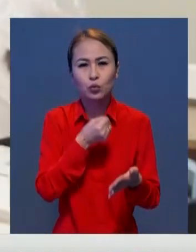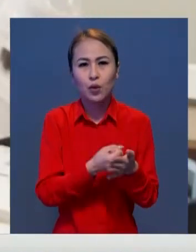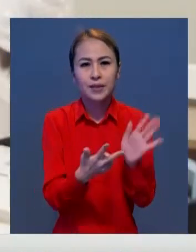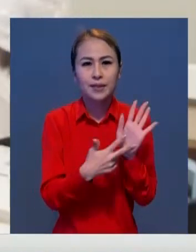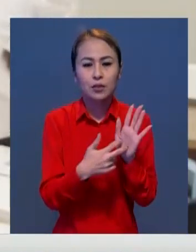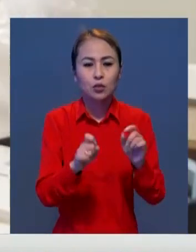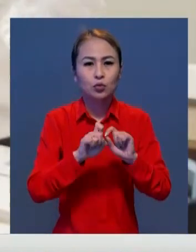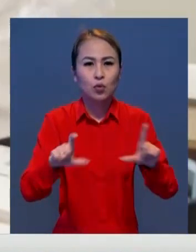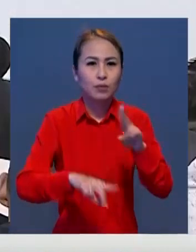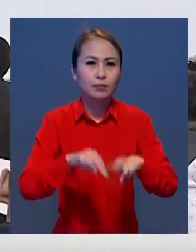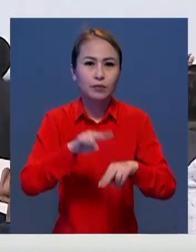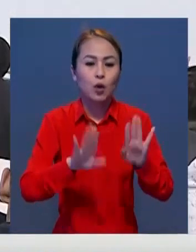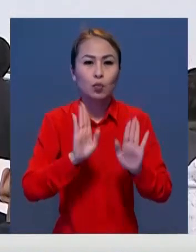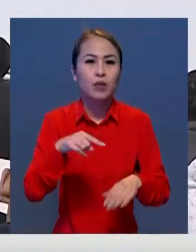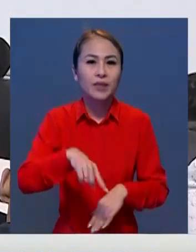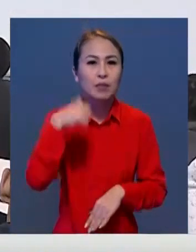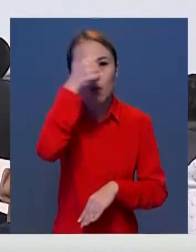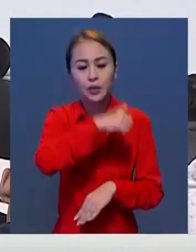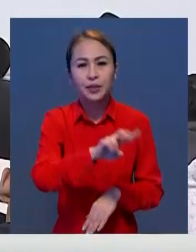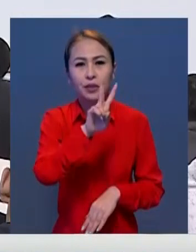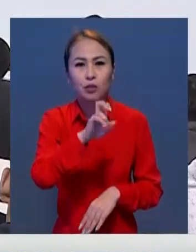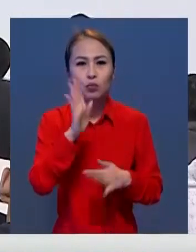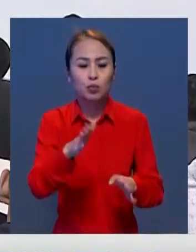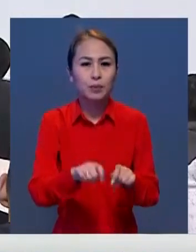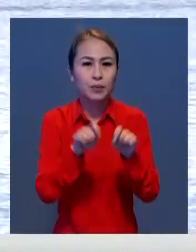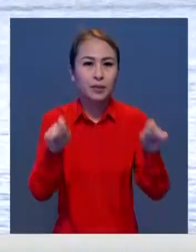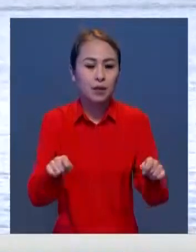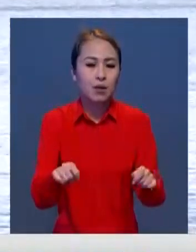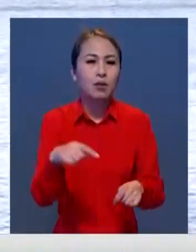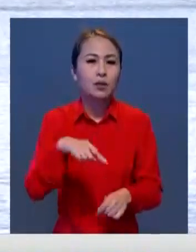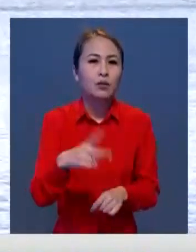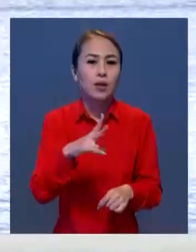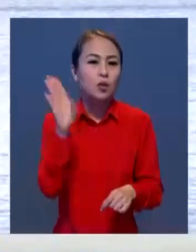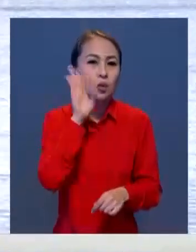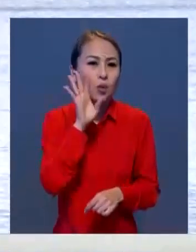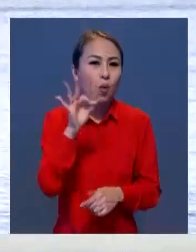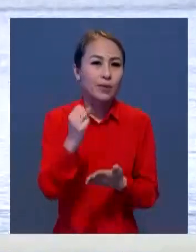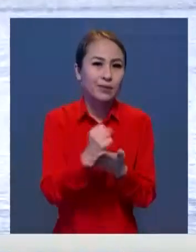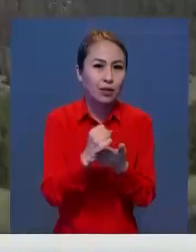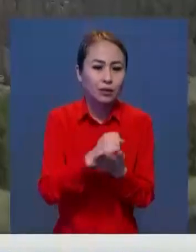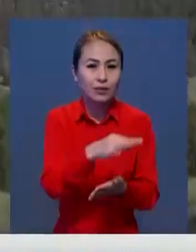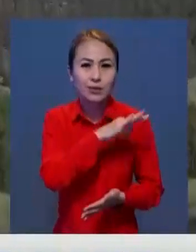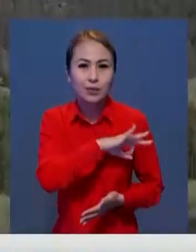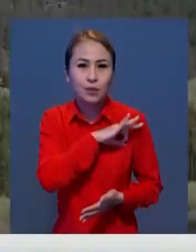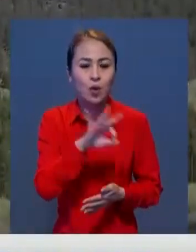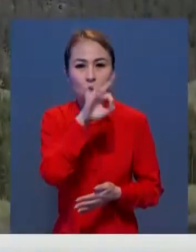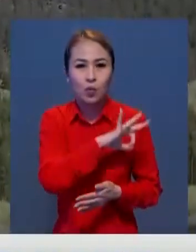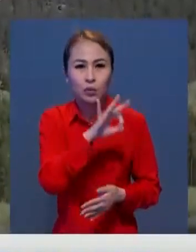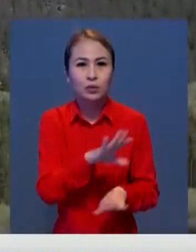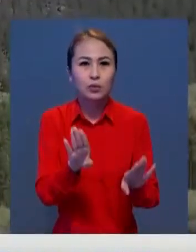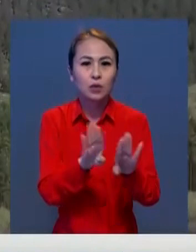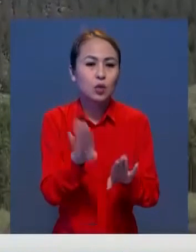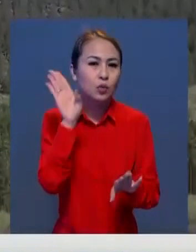мектеп салынады деді. Биылдың өзінде соның 200-ді пайдалануға берілуі тиіс. Ал су ресурстарын сақтау және тиімді пайдалану тұрғысында